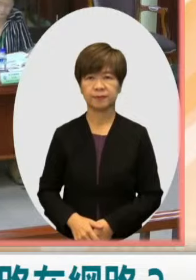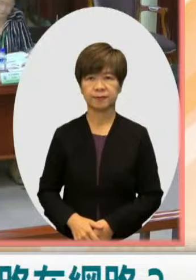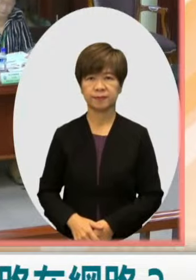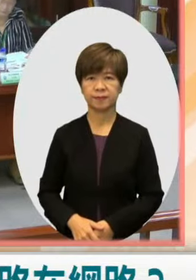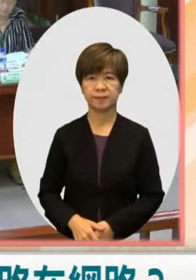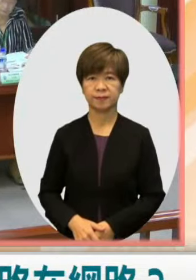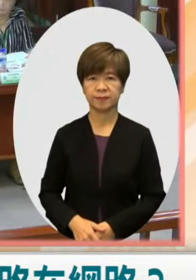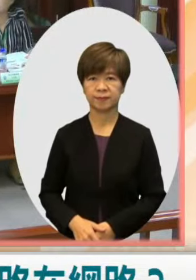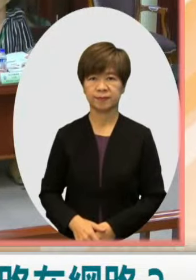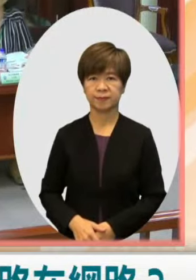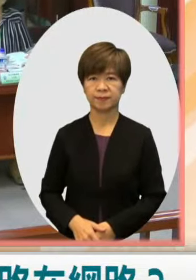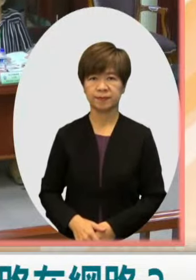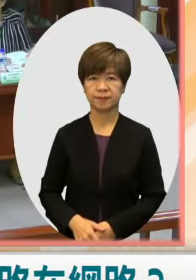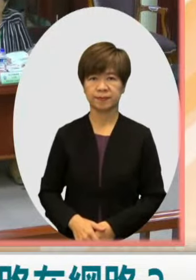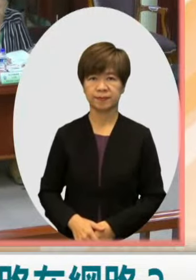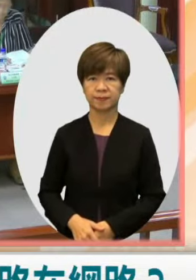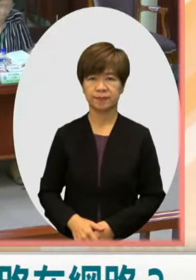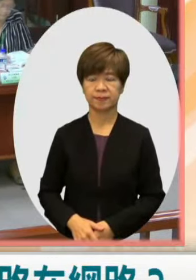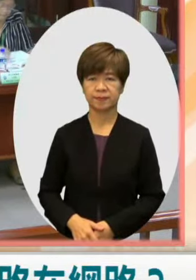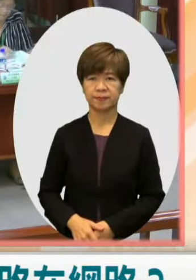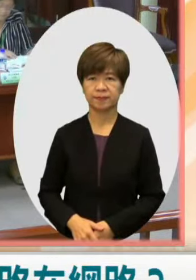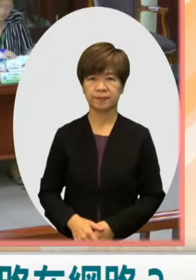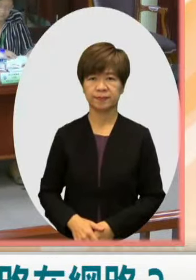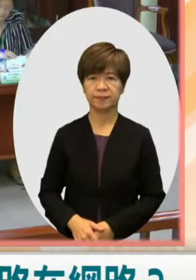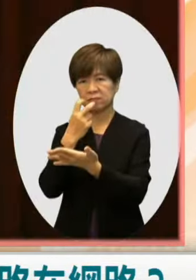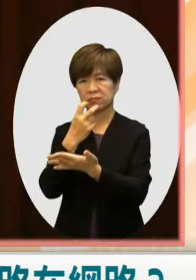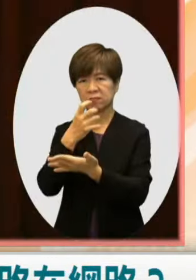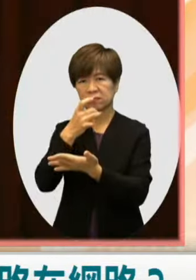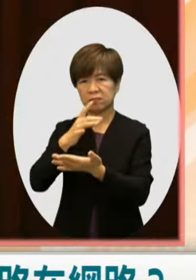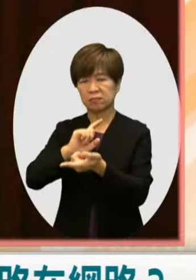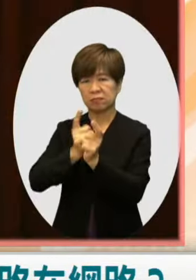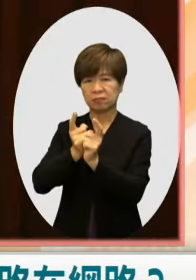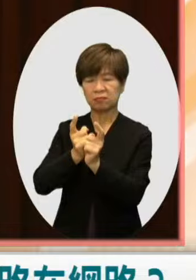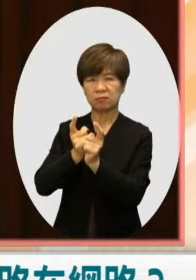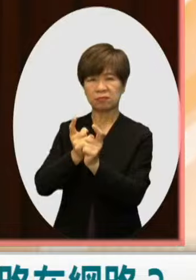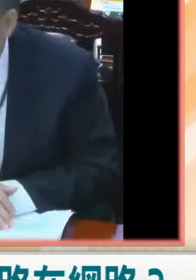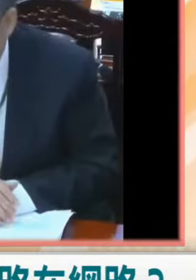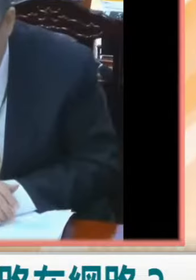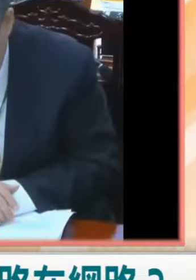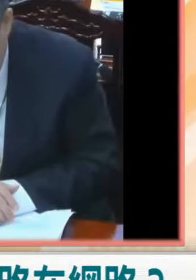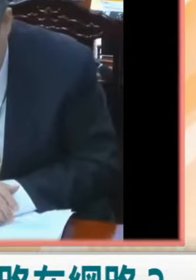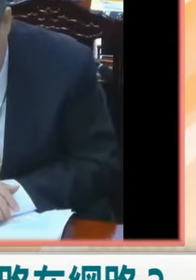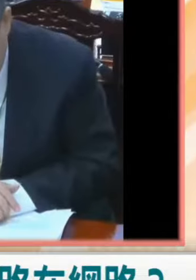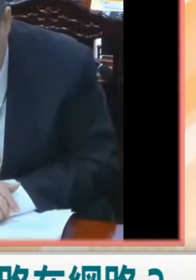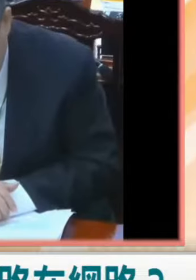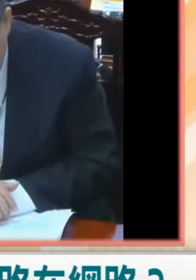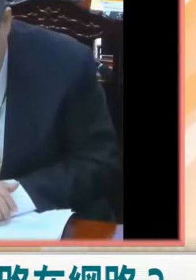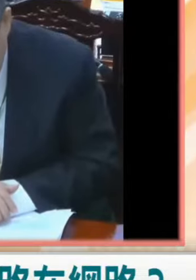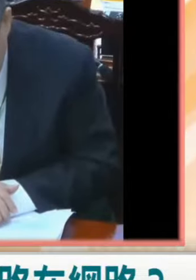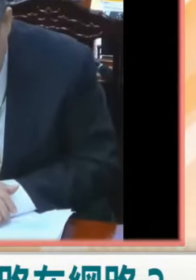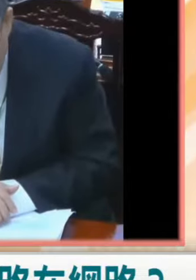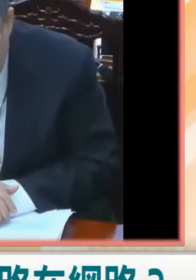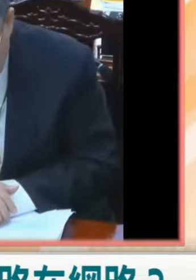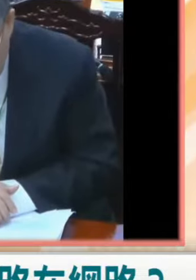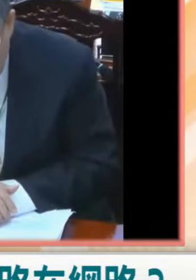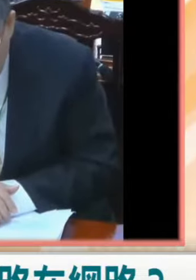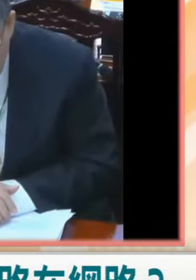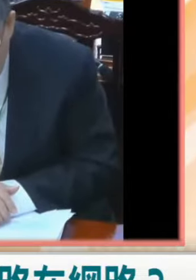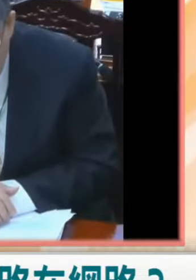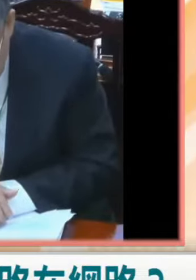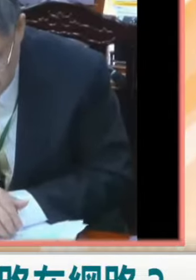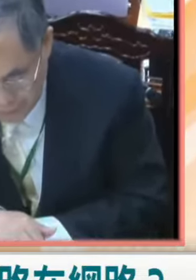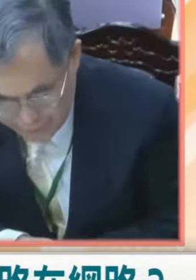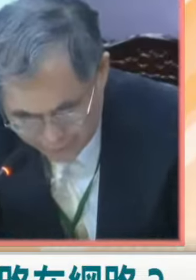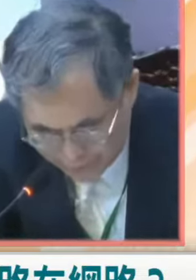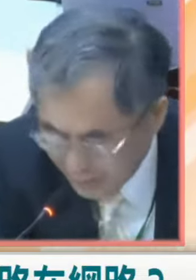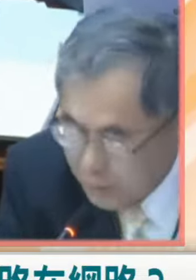好，这是邱柏雄大法官问黄国昌哦。另外，即个蔡宗金、蔡宗生问即个汪